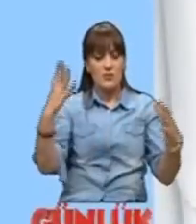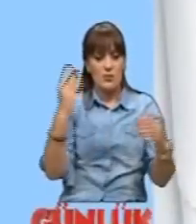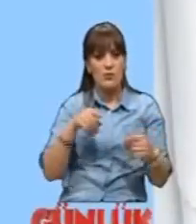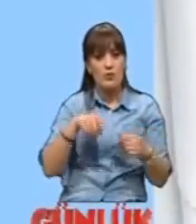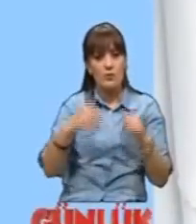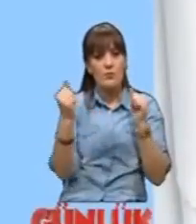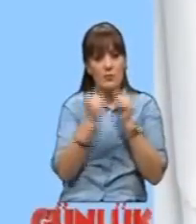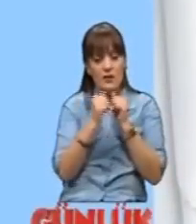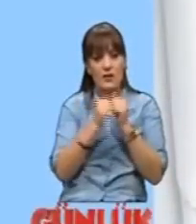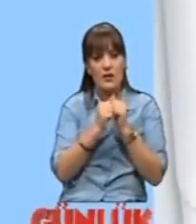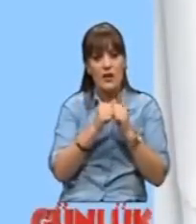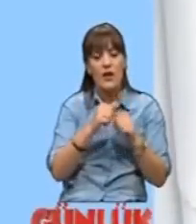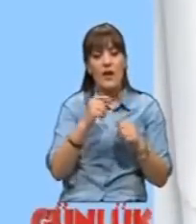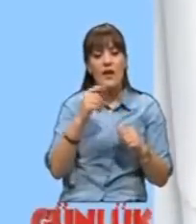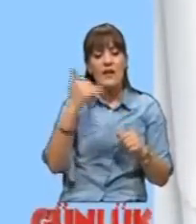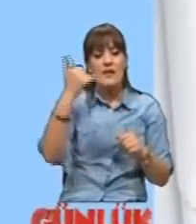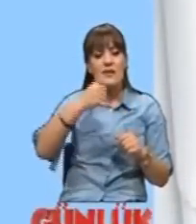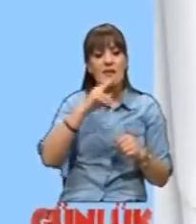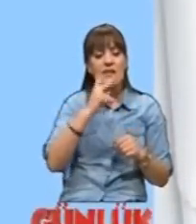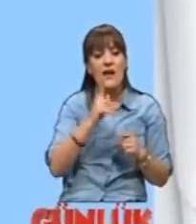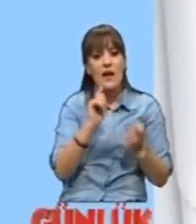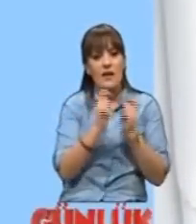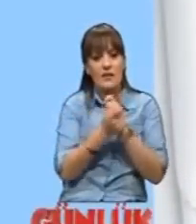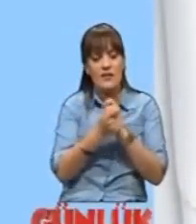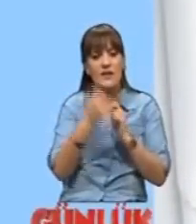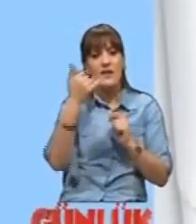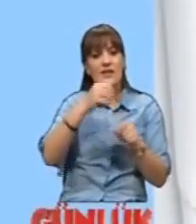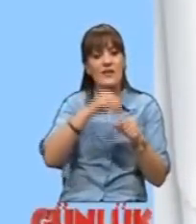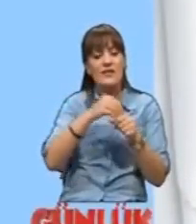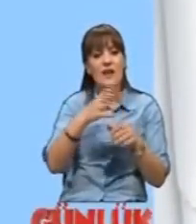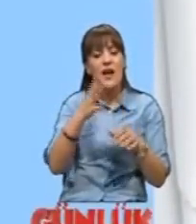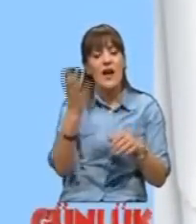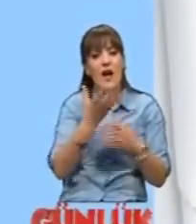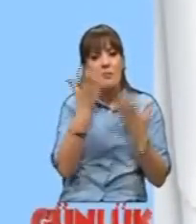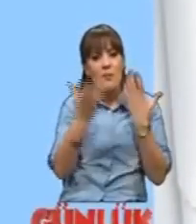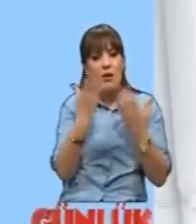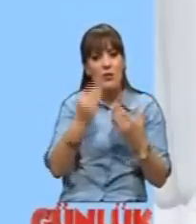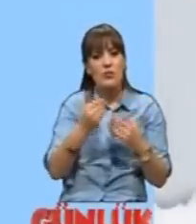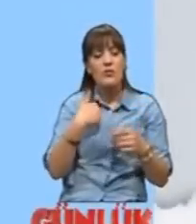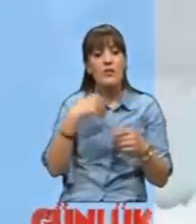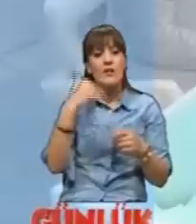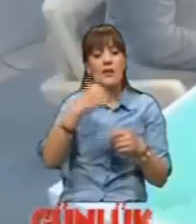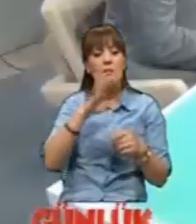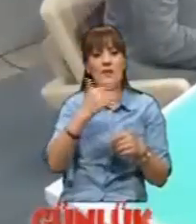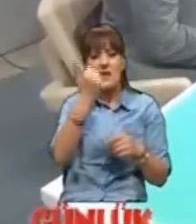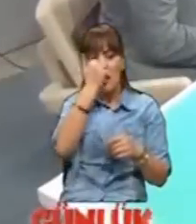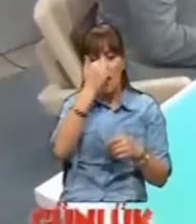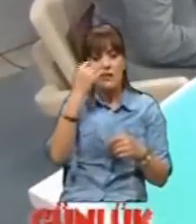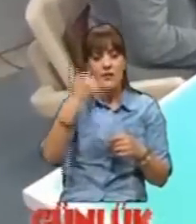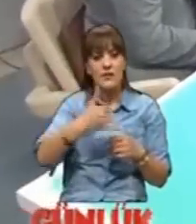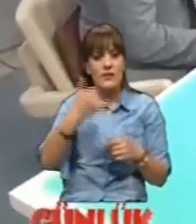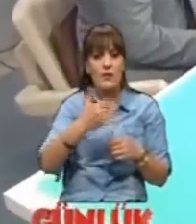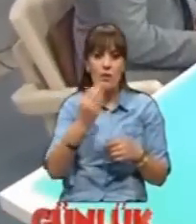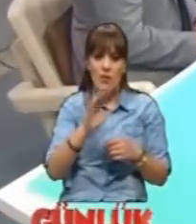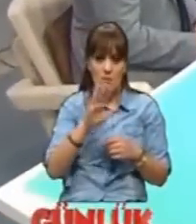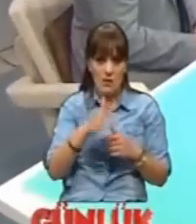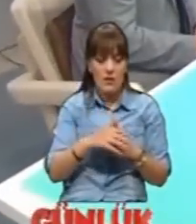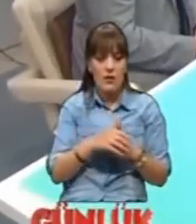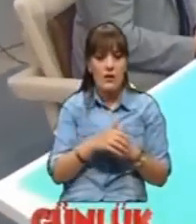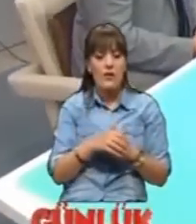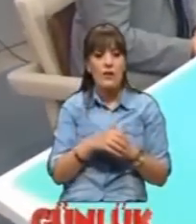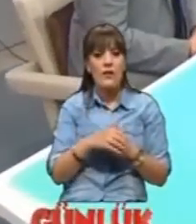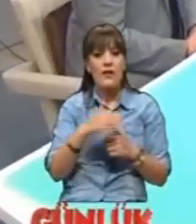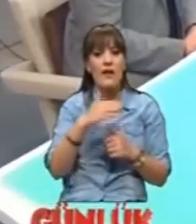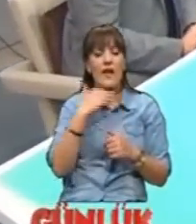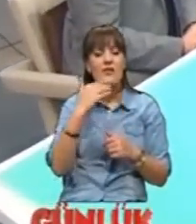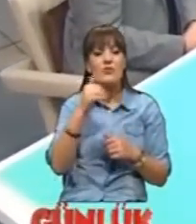Bunlarla birlikte idrarın rengi değişir. İdrarda yanma olur. İdrar bazen hematürü dediğimiz kan şeklinde gelebilir. Hı hı, ondan